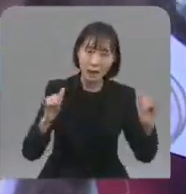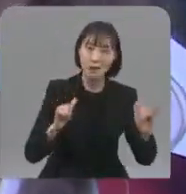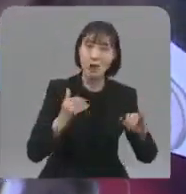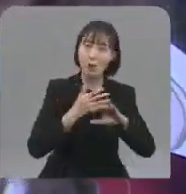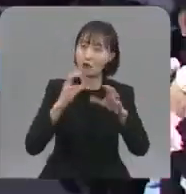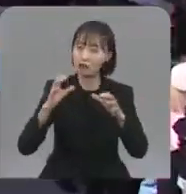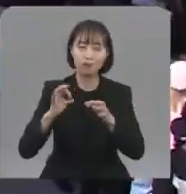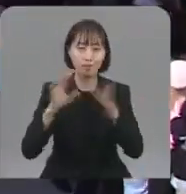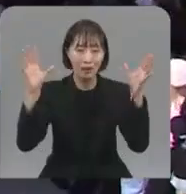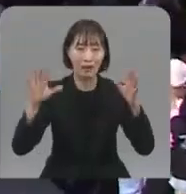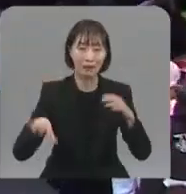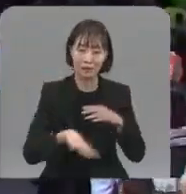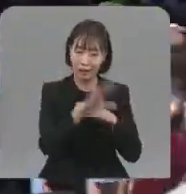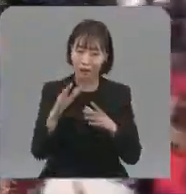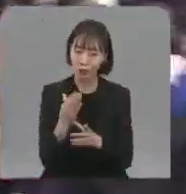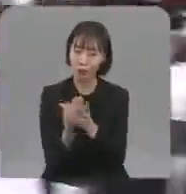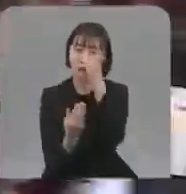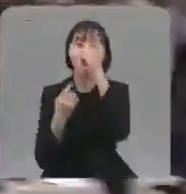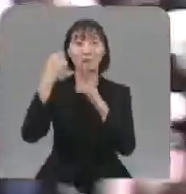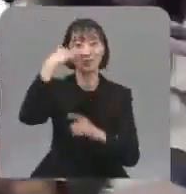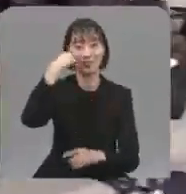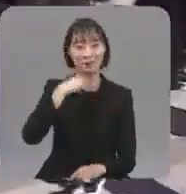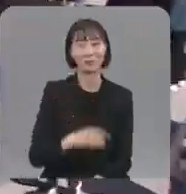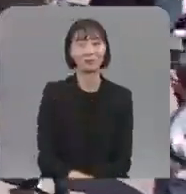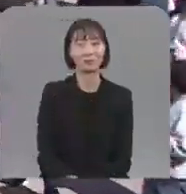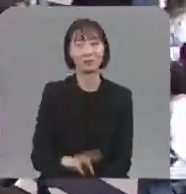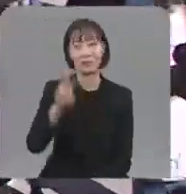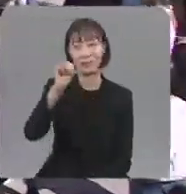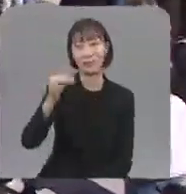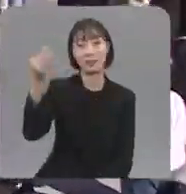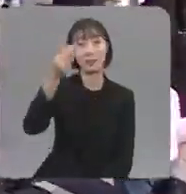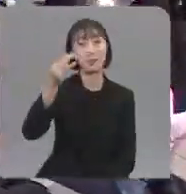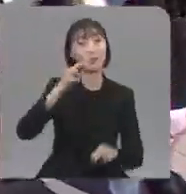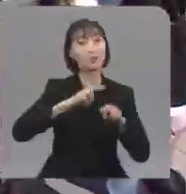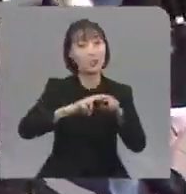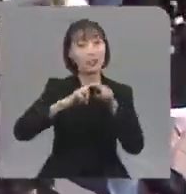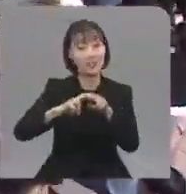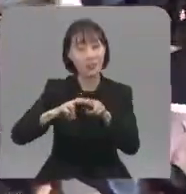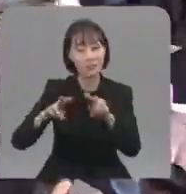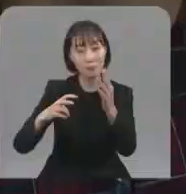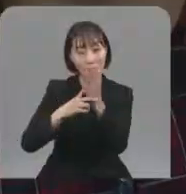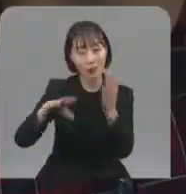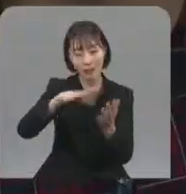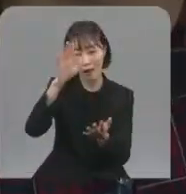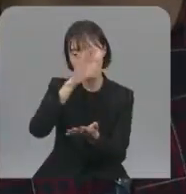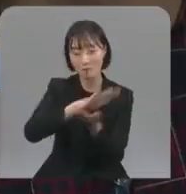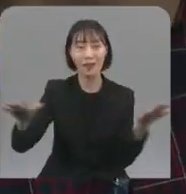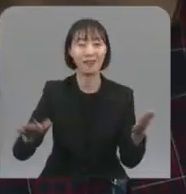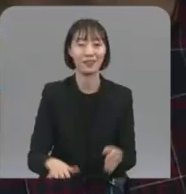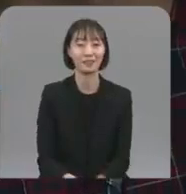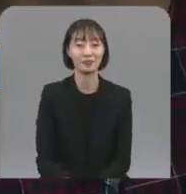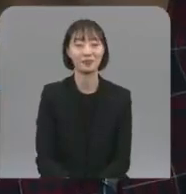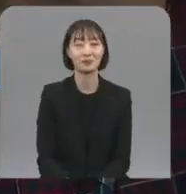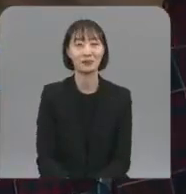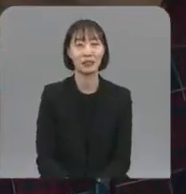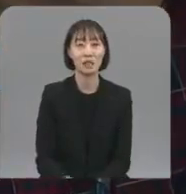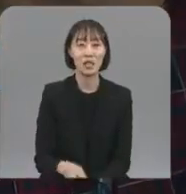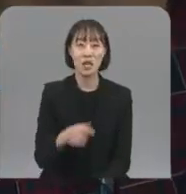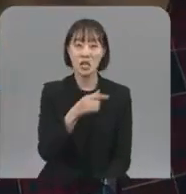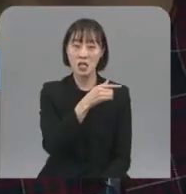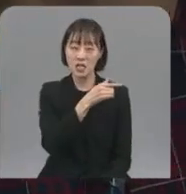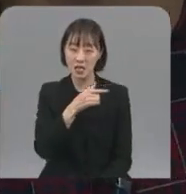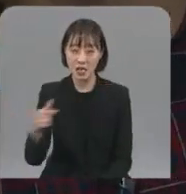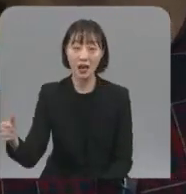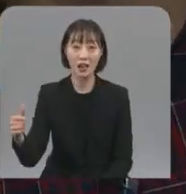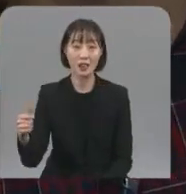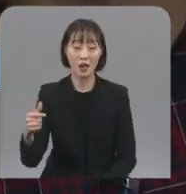ont crié joyeusement qu'elle s'était déplacée pour voir les groupes masculins de Boys et stray kids Laurent goumant pour la culture du pays du